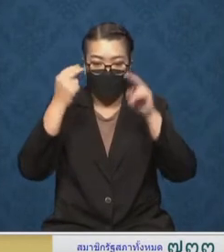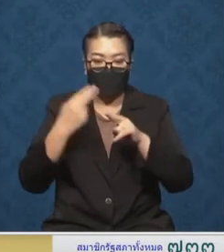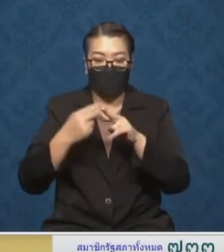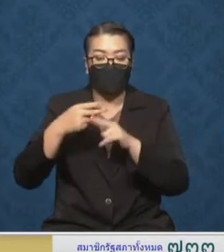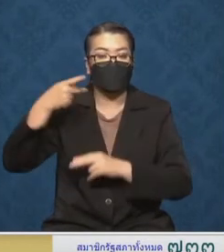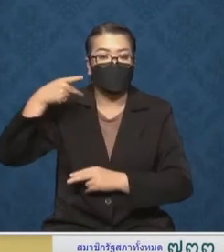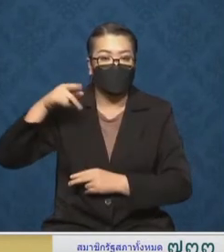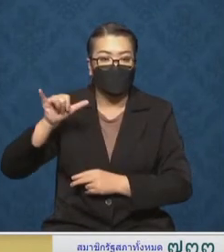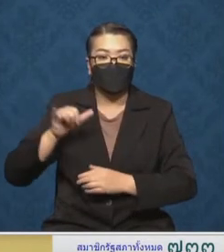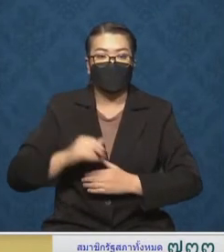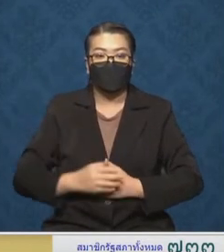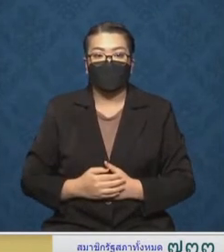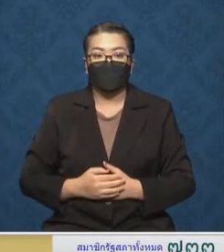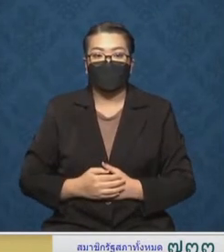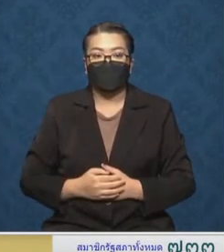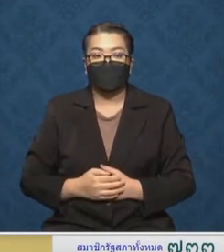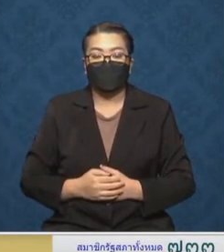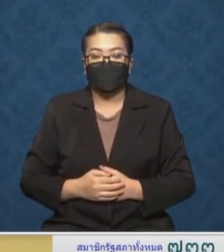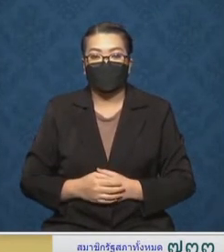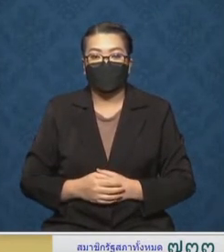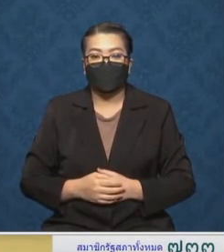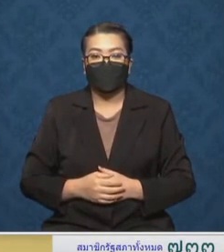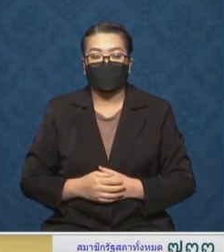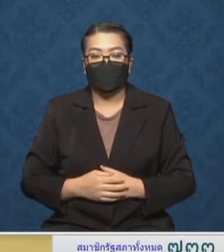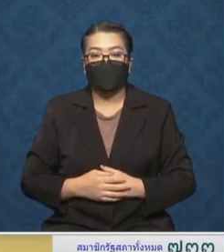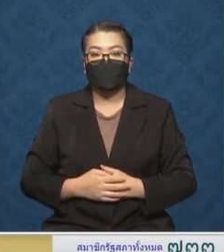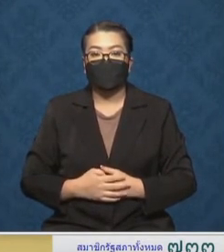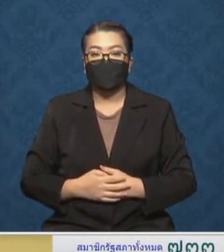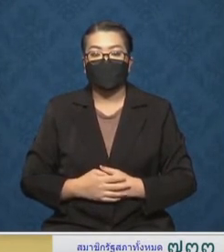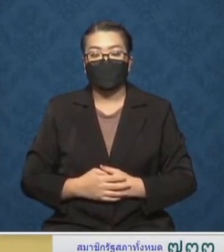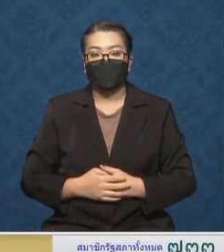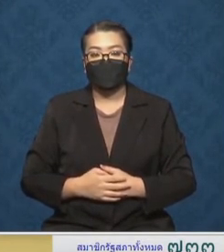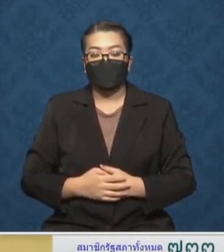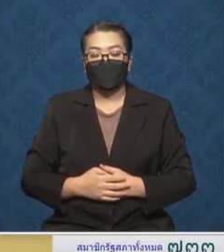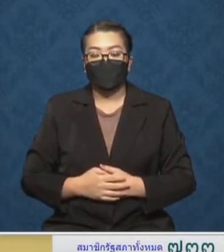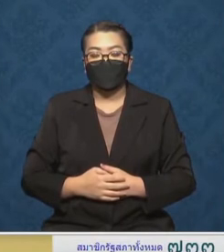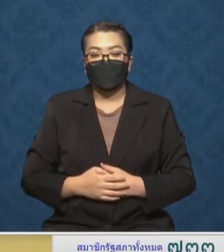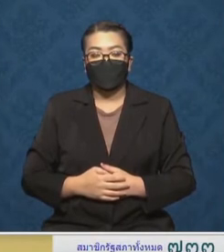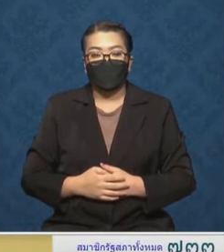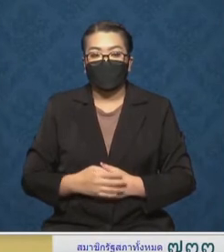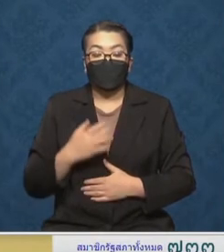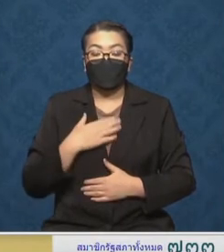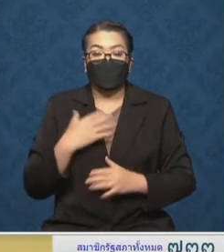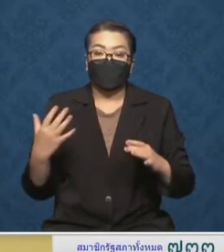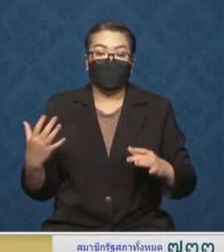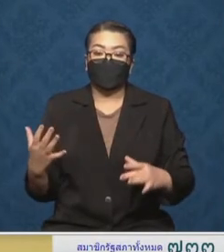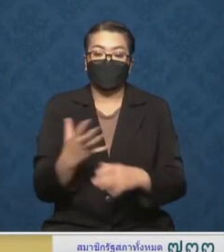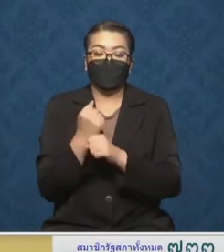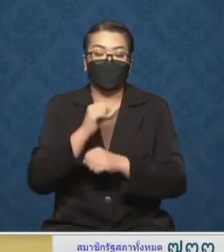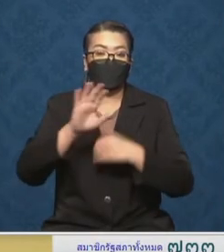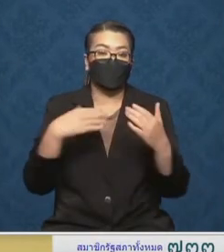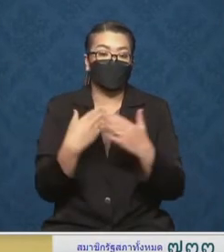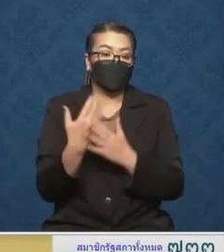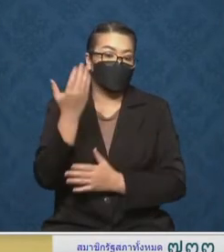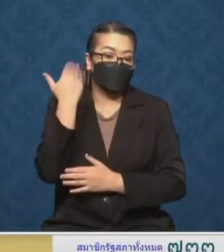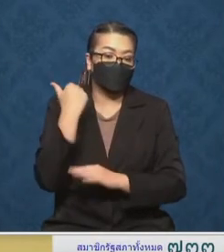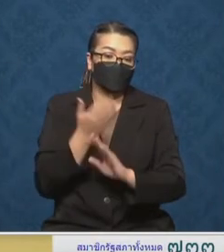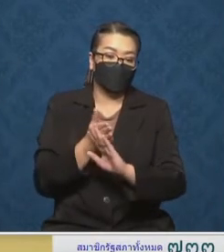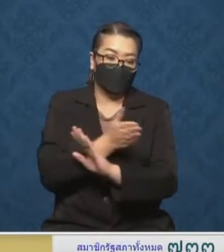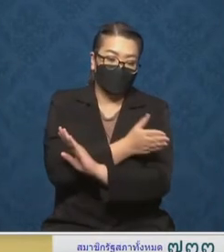ประยุทธ์จันทร์โอชาณปัจจุบันหากผมต้องกล่าวอย่างรวบรัดที่สุดสิ่งที่เกิดขึ้นตั้งแต่ปี